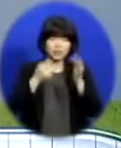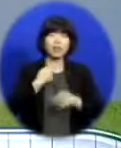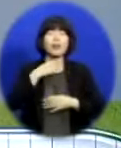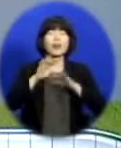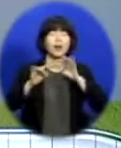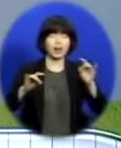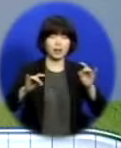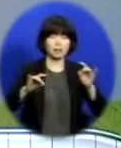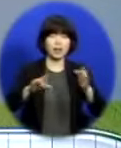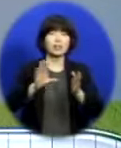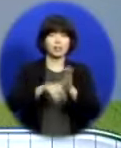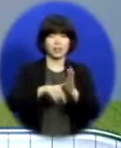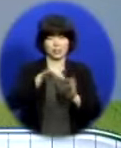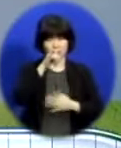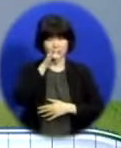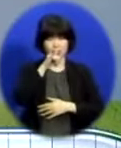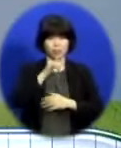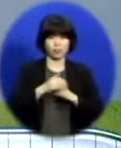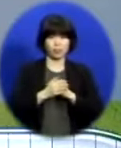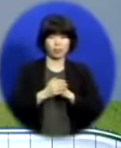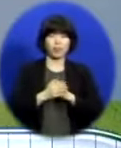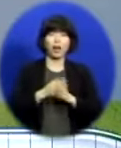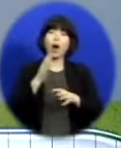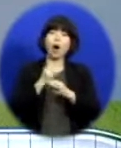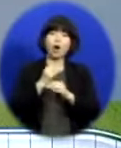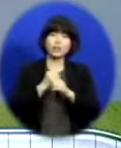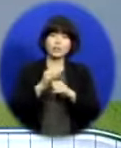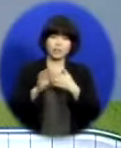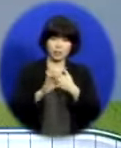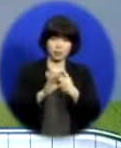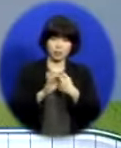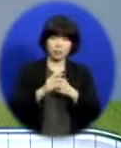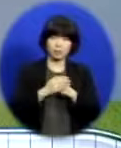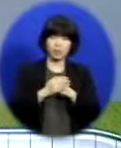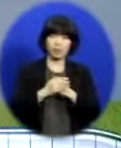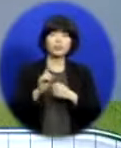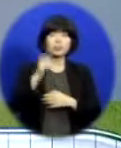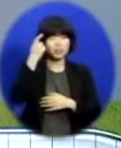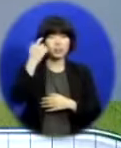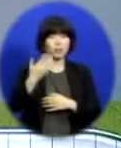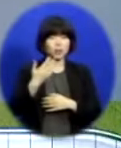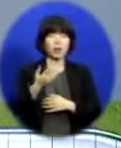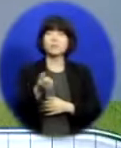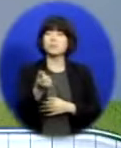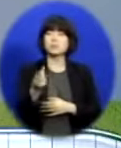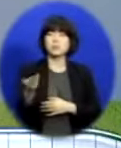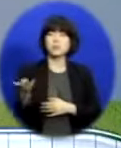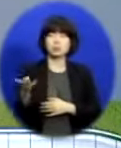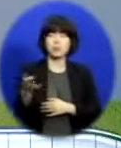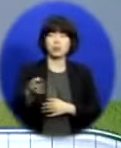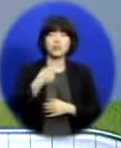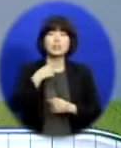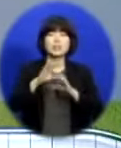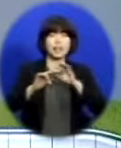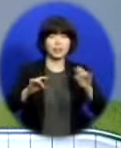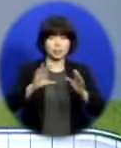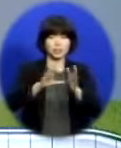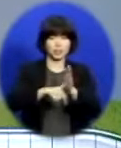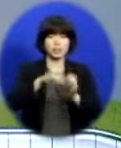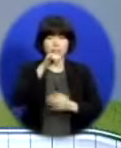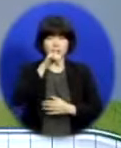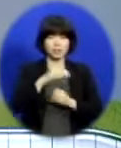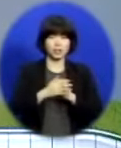때가 있습니다 언제 뭐 그랬냐 몇 번에 갈급했던 때 가